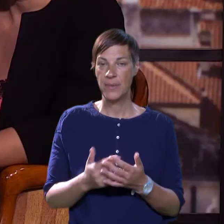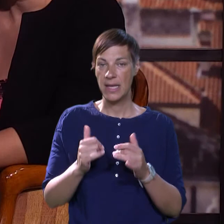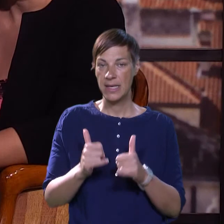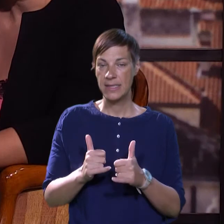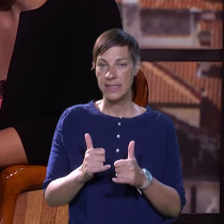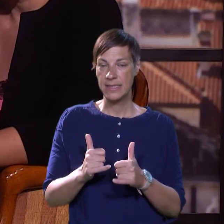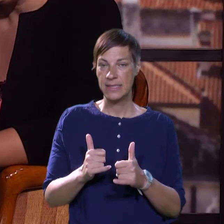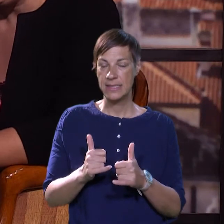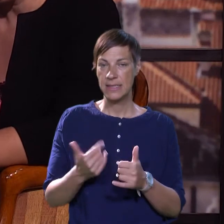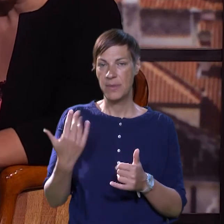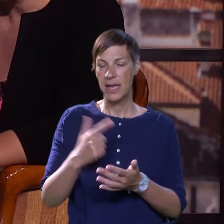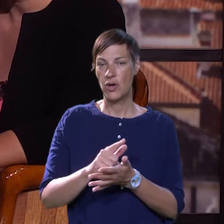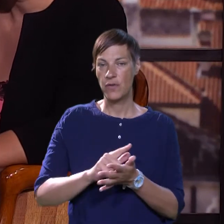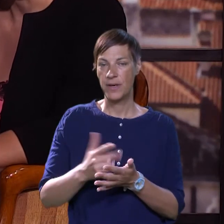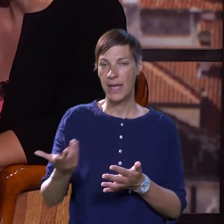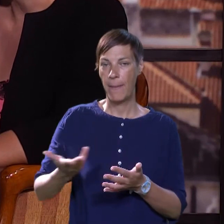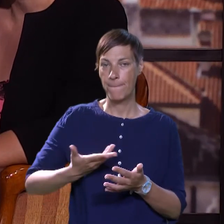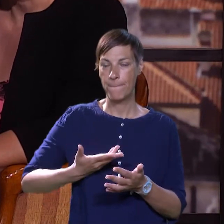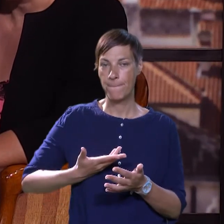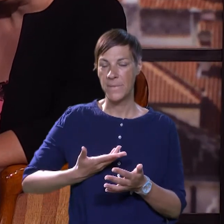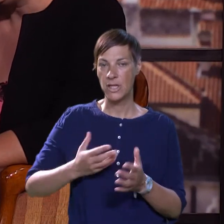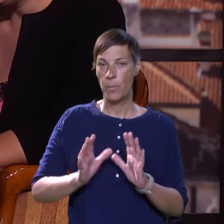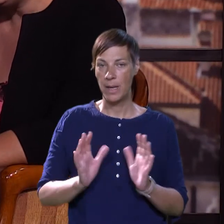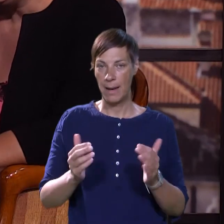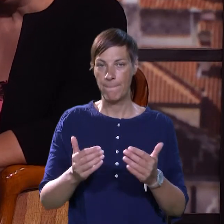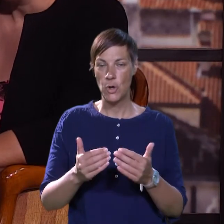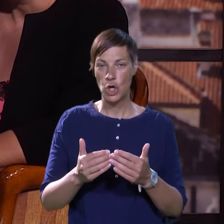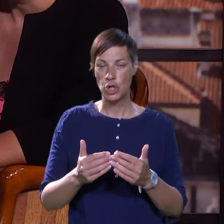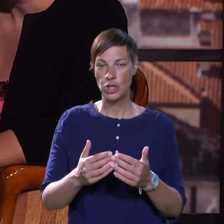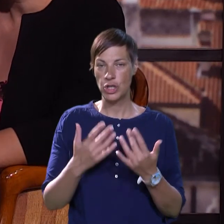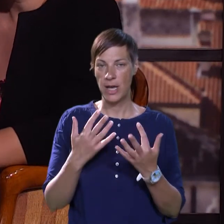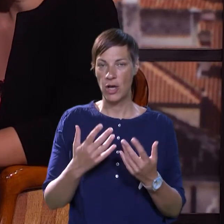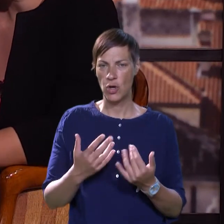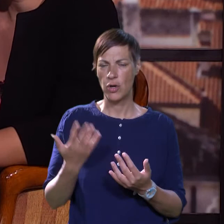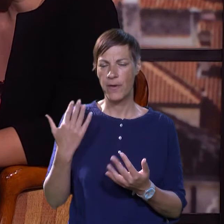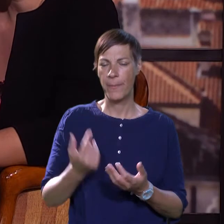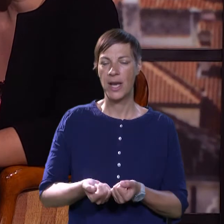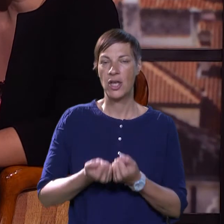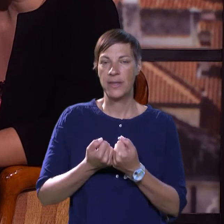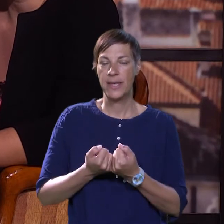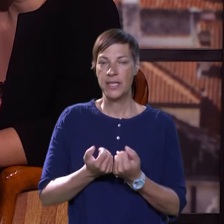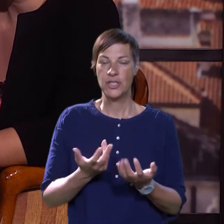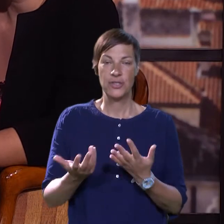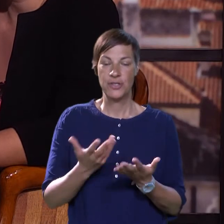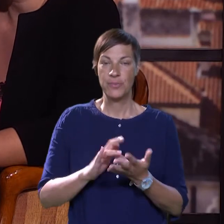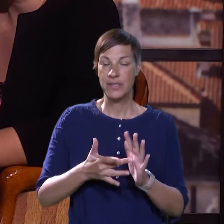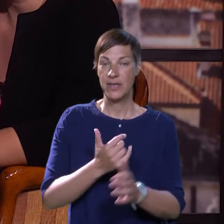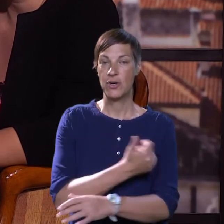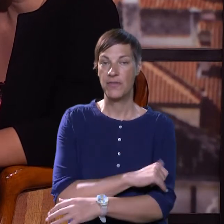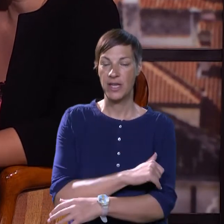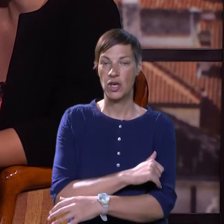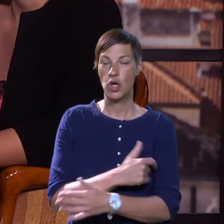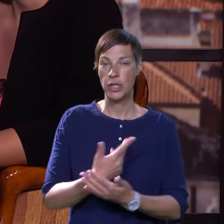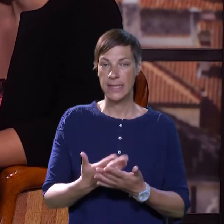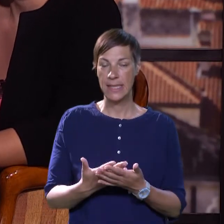Sad ste nedavno, mislim sad već im je neko vrijeme, dobili i svoje prostore. Mm-hmm. Koliko vam je bilo teško, s obzirom svih ovih